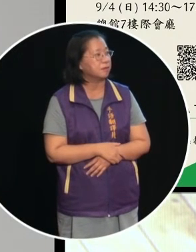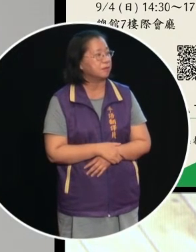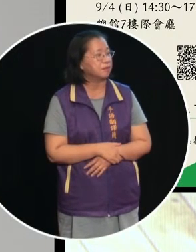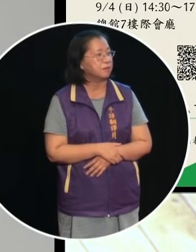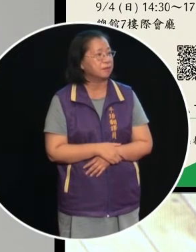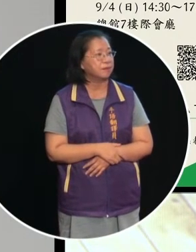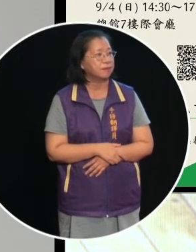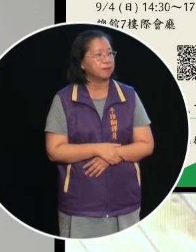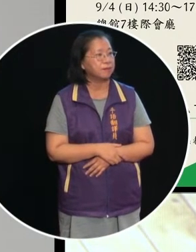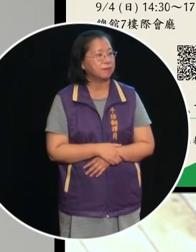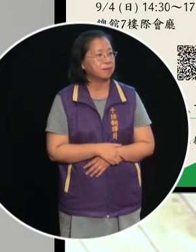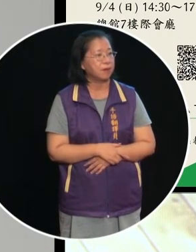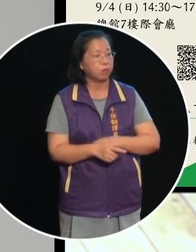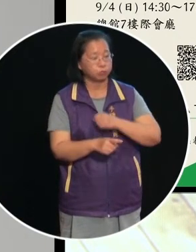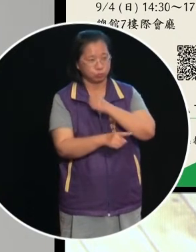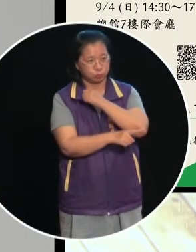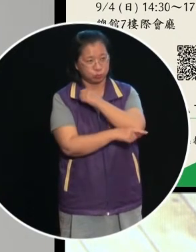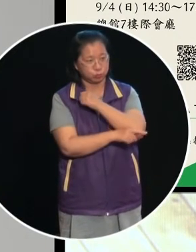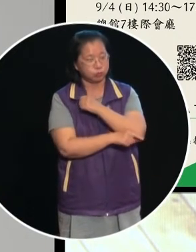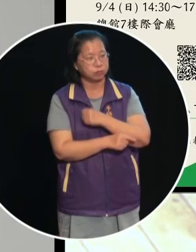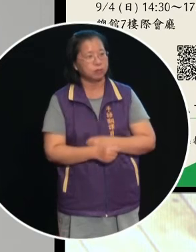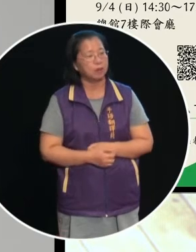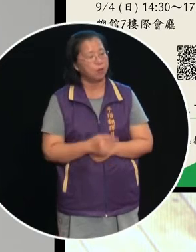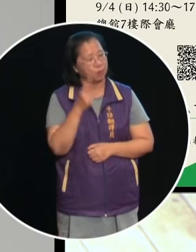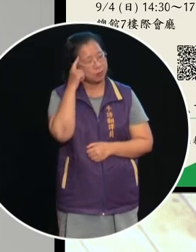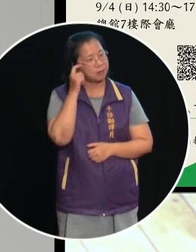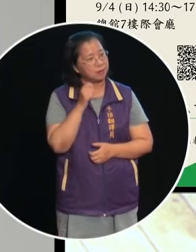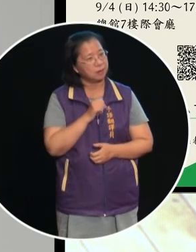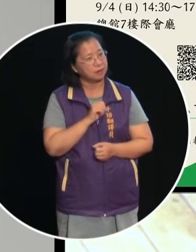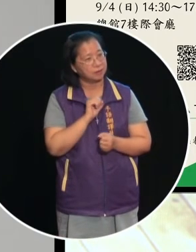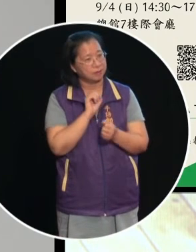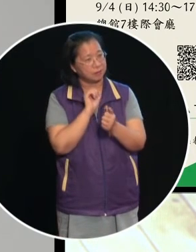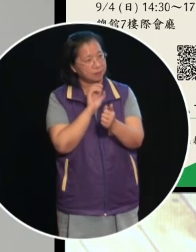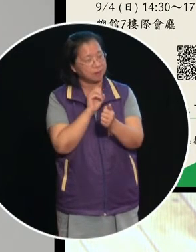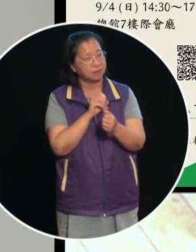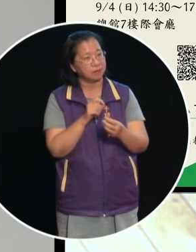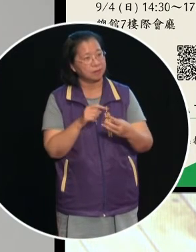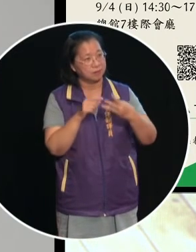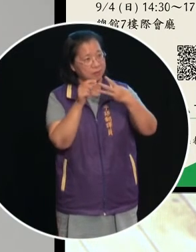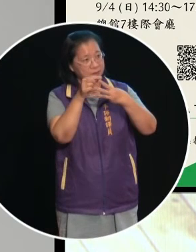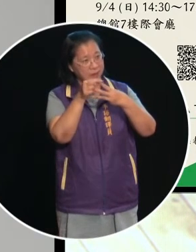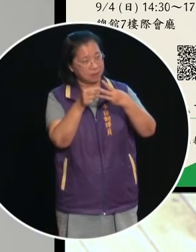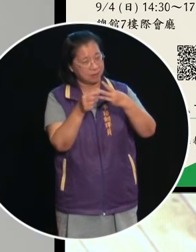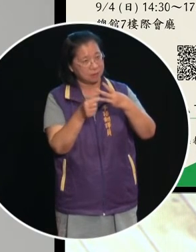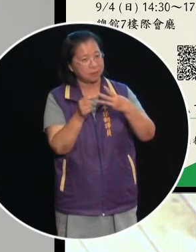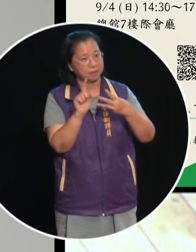那最后我有一个三个建议，三点建议，未来新的台日50年。